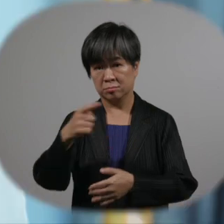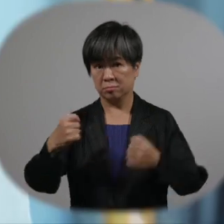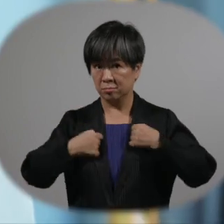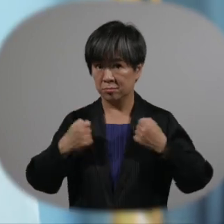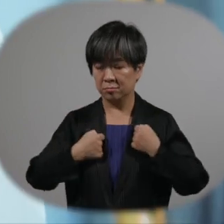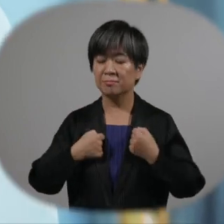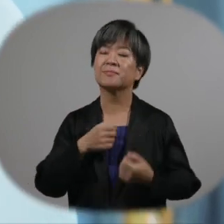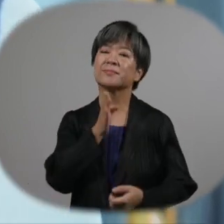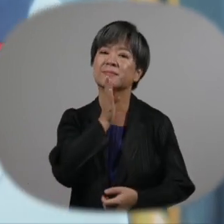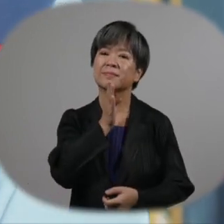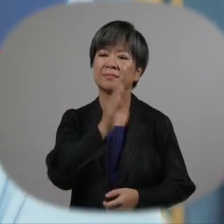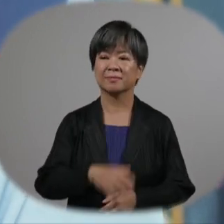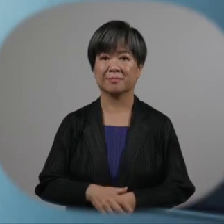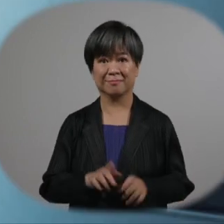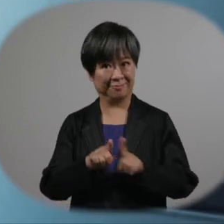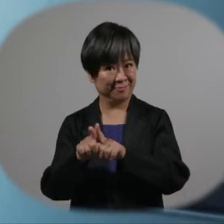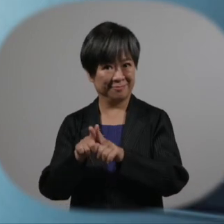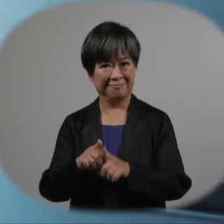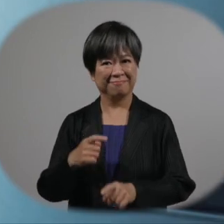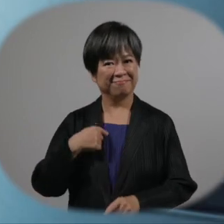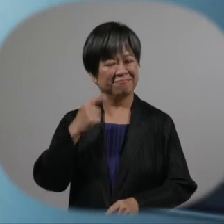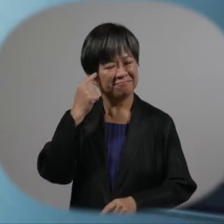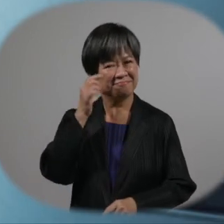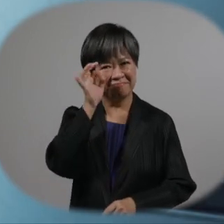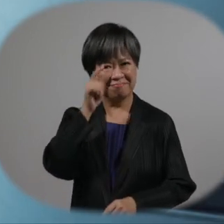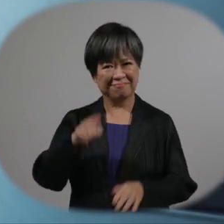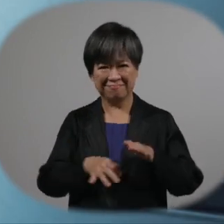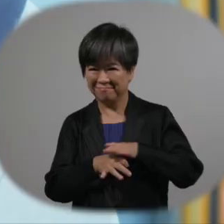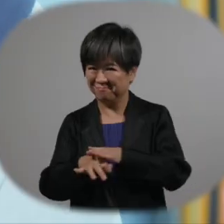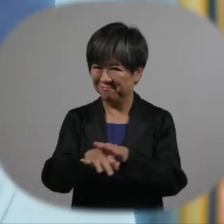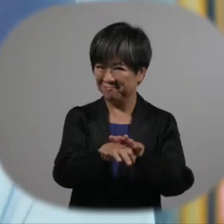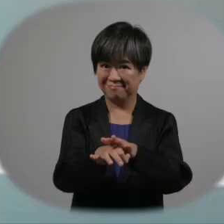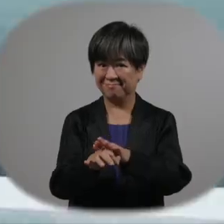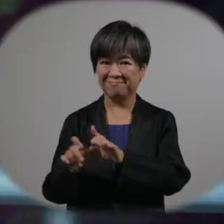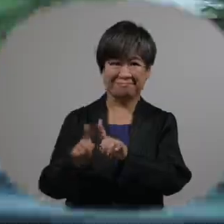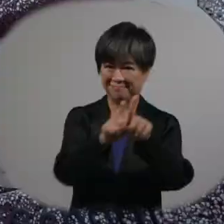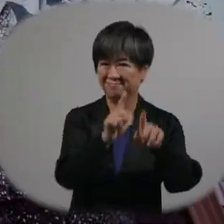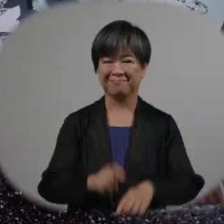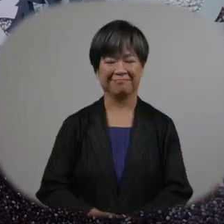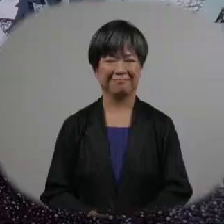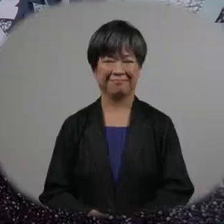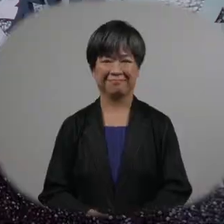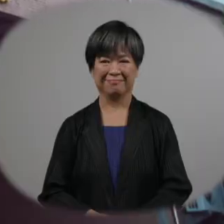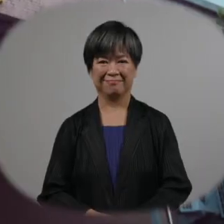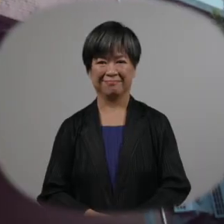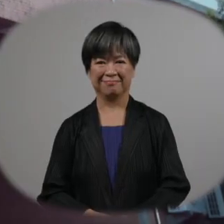习了吗？ 对啊，你要跟我一起去吗？ 好啊，我超级想看你溜直排轮的样子哎。 走啊。